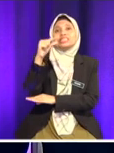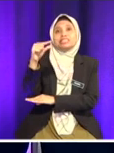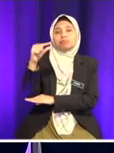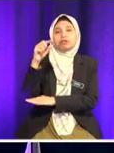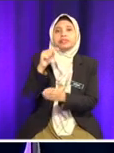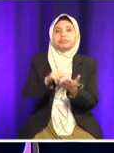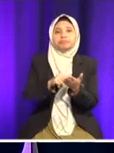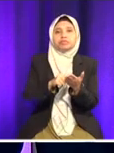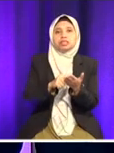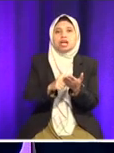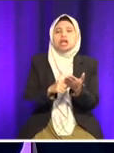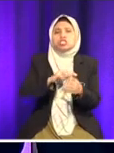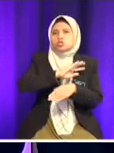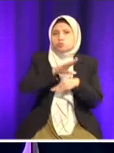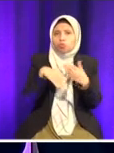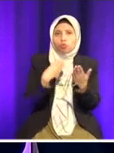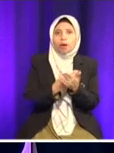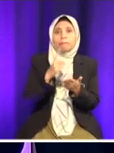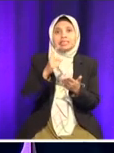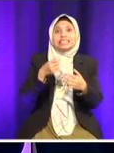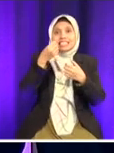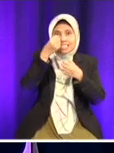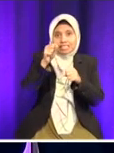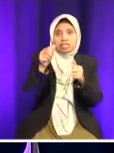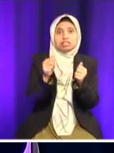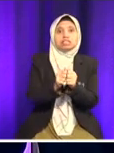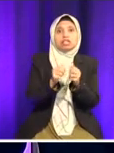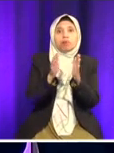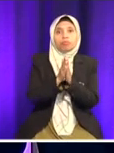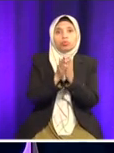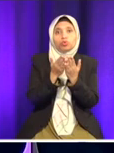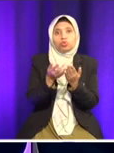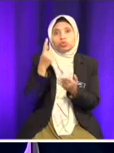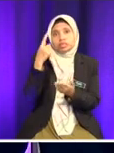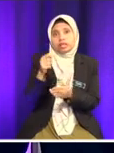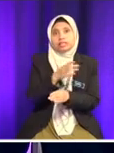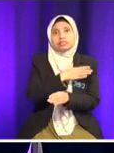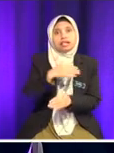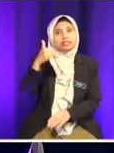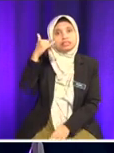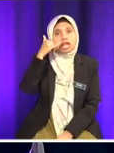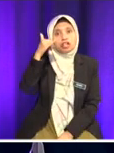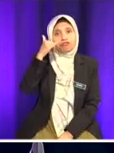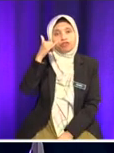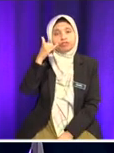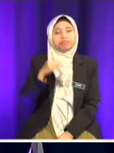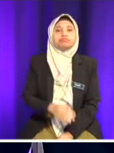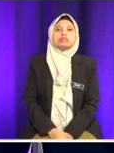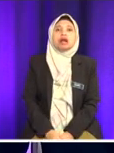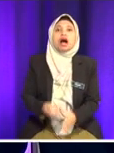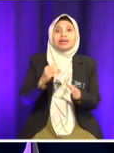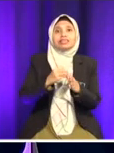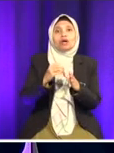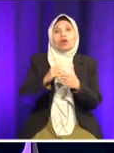jadi semua perlu bersedia dengan buku teks dan juga Berarti Anda sama ada telepon pintar dan sebagainya